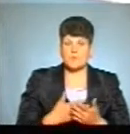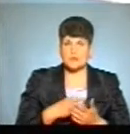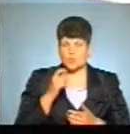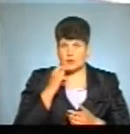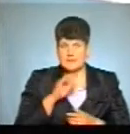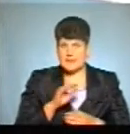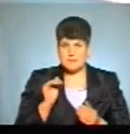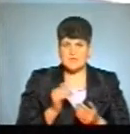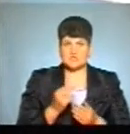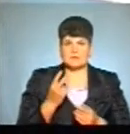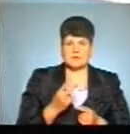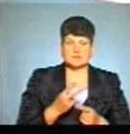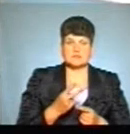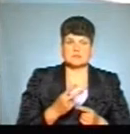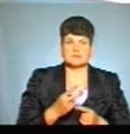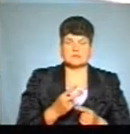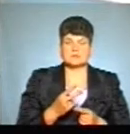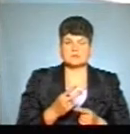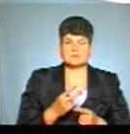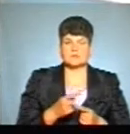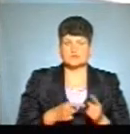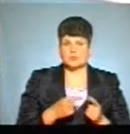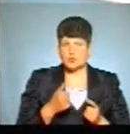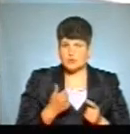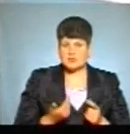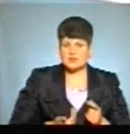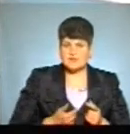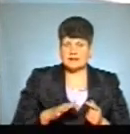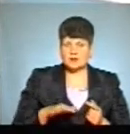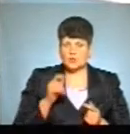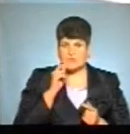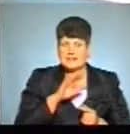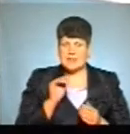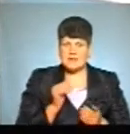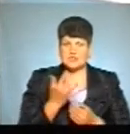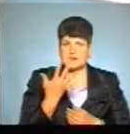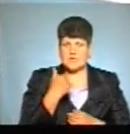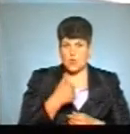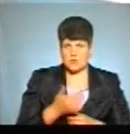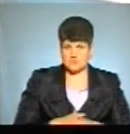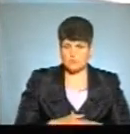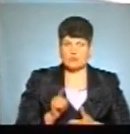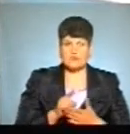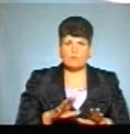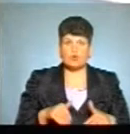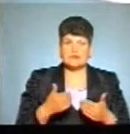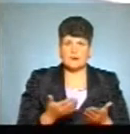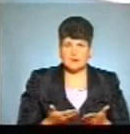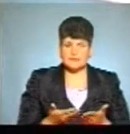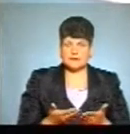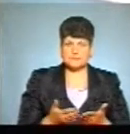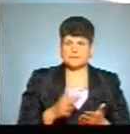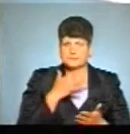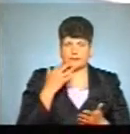менше 21 року, який проживає на території України не менше 5 років. Повинен подати низку